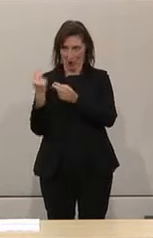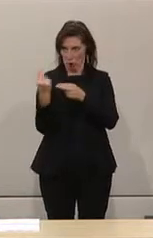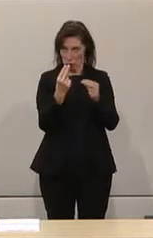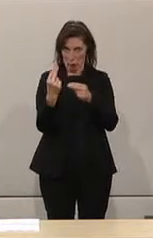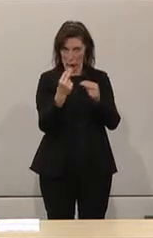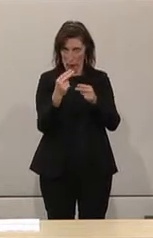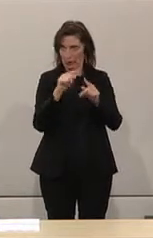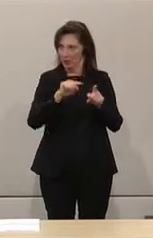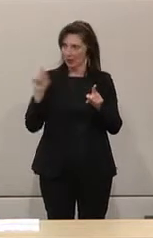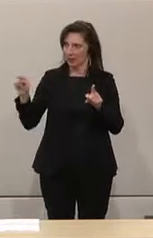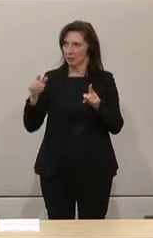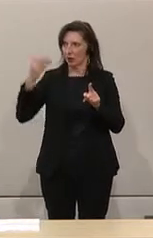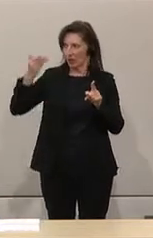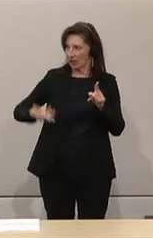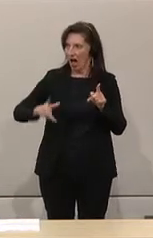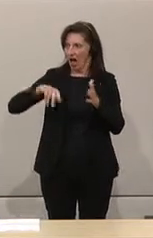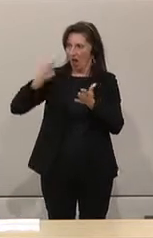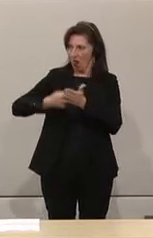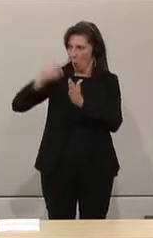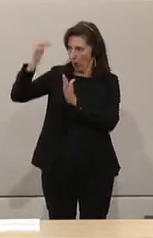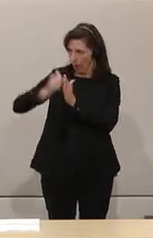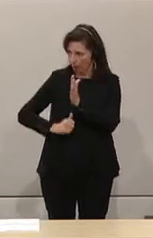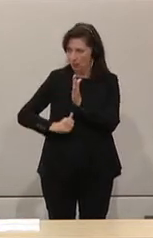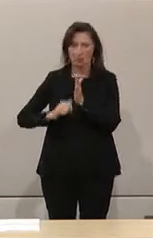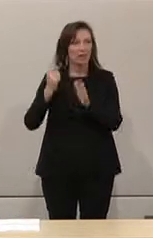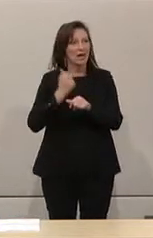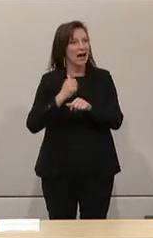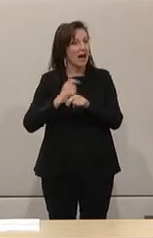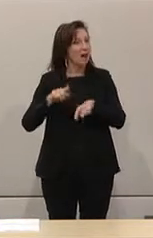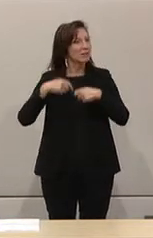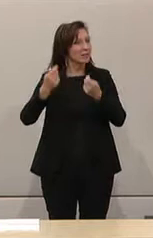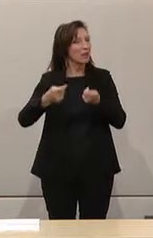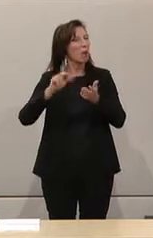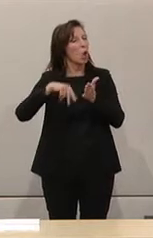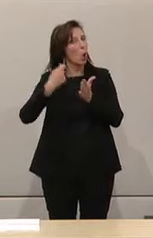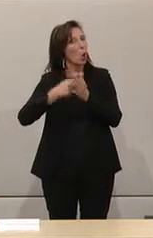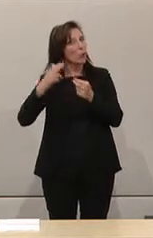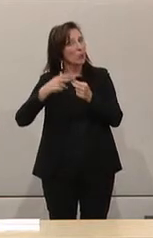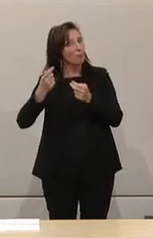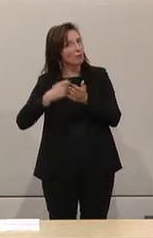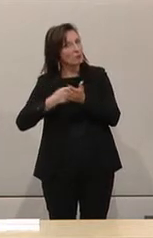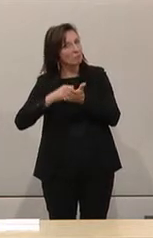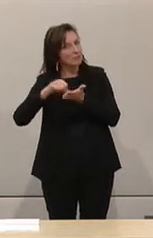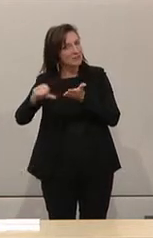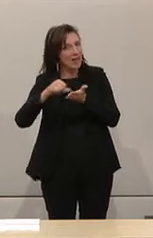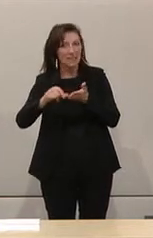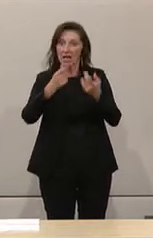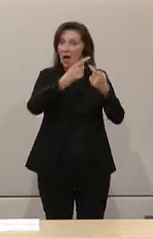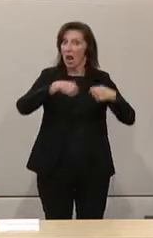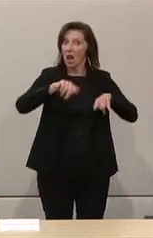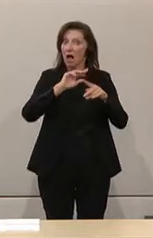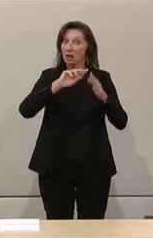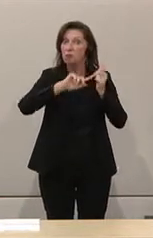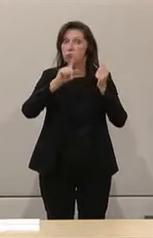den Leuten vom Lohn und Gehalt abgezogen worden ist, das, was die Arbeitgeber als Lohnnebenkosten bezahlt haben, ist in den Länderbudgets